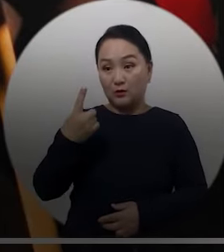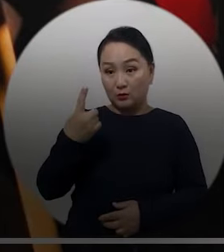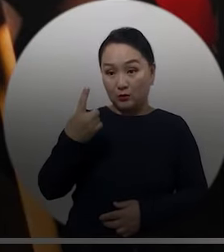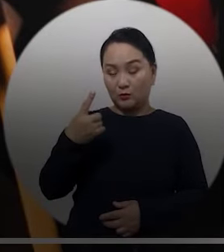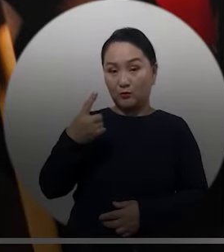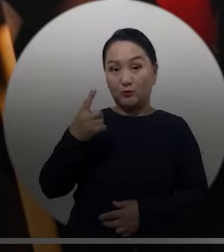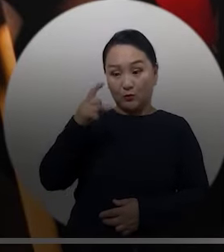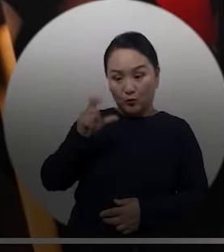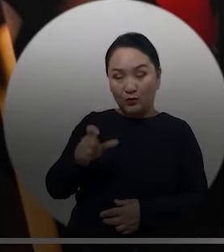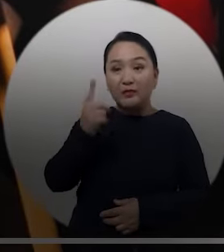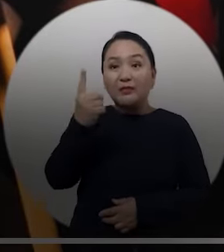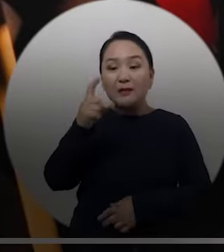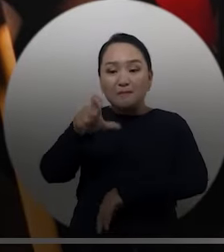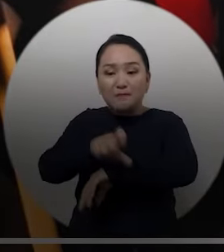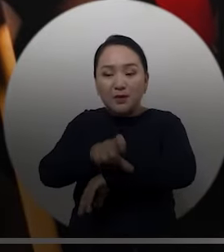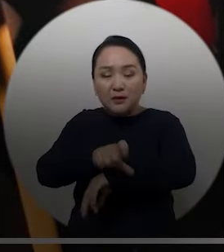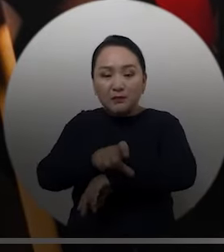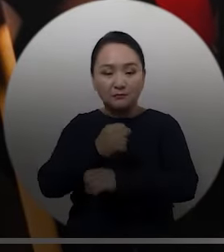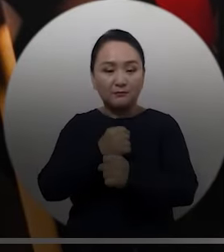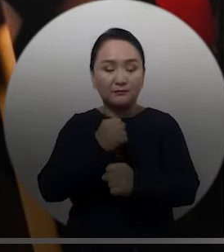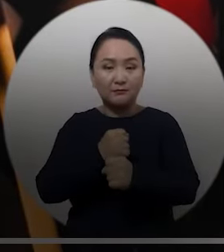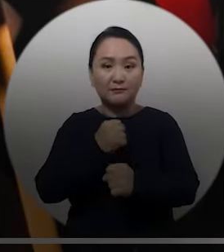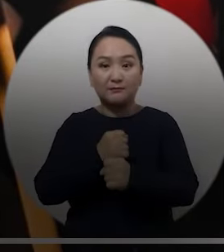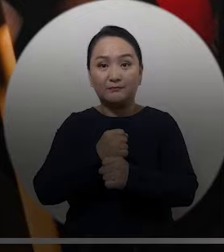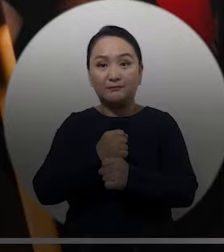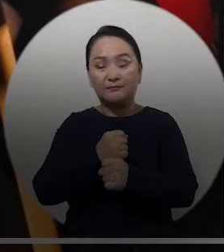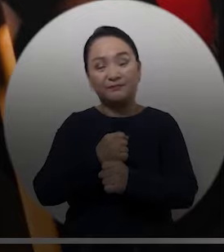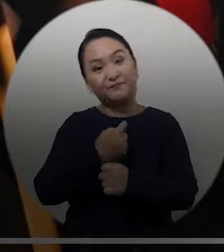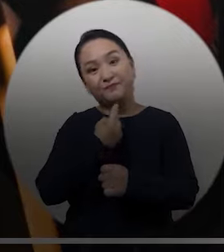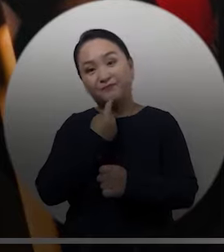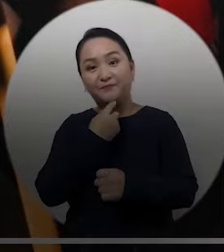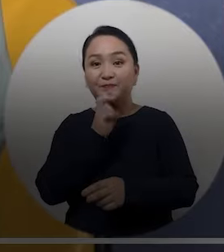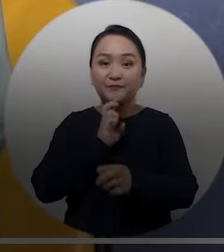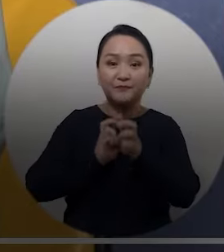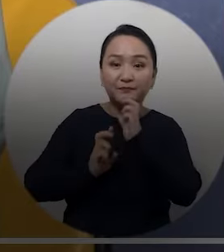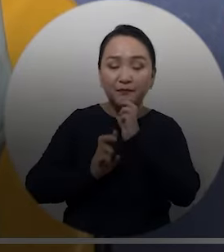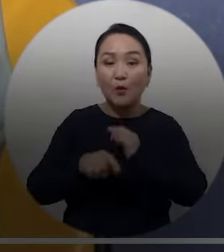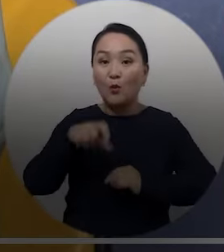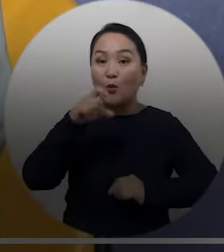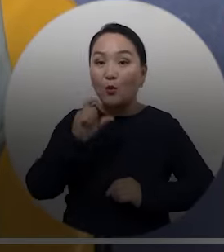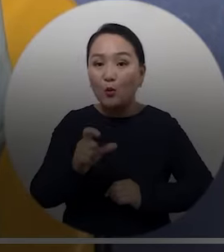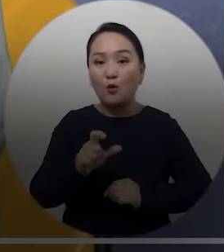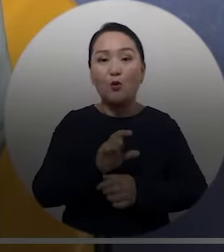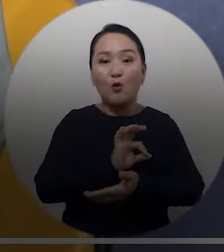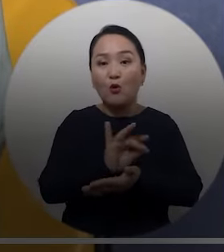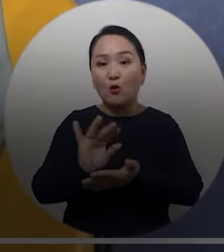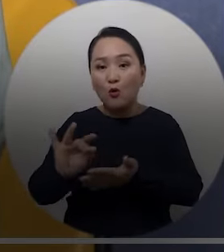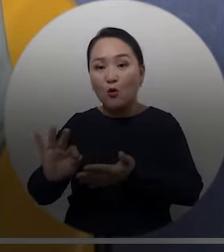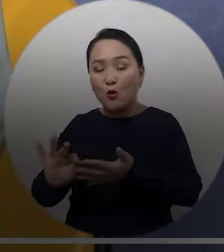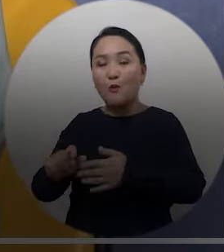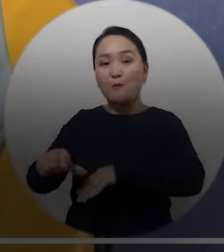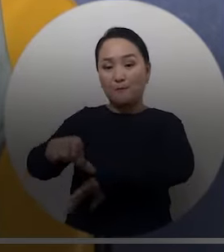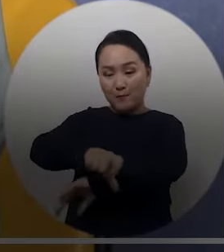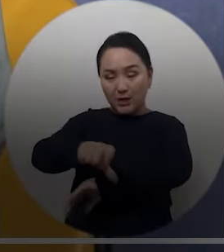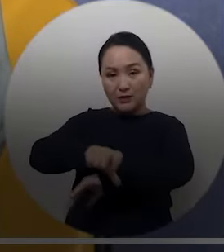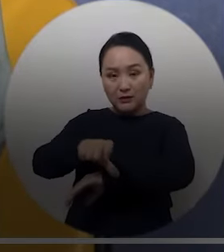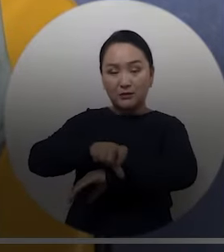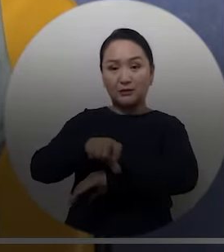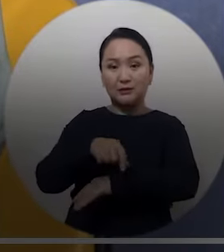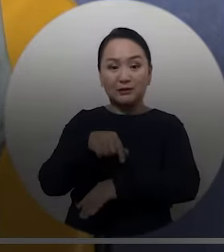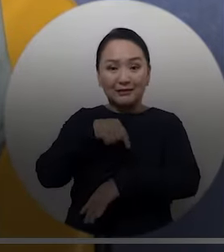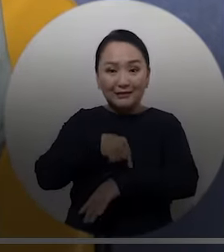эзэмшсэн мэрэгчлэр хүн амьд ажил хөдөлмөрөө хийгээд явхад бол бэрхшээлтэй болж эхэлж байгаа. Тэгэхээр хүн маш олон мэрэгчлийг богино хугацаанд